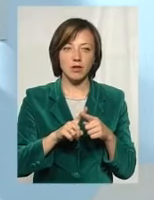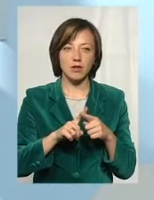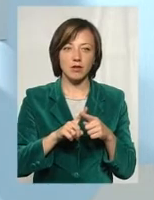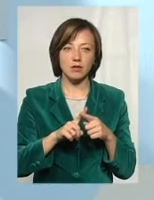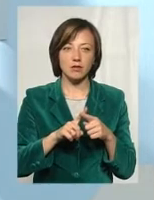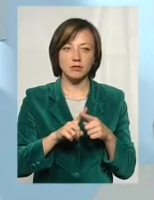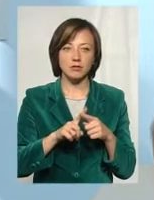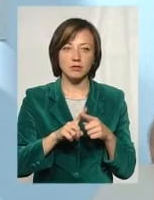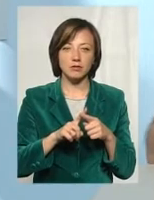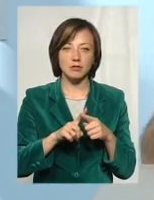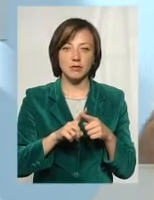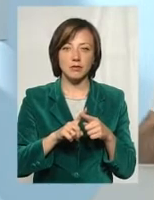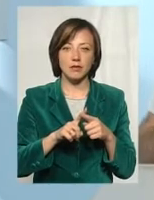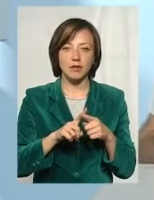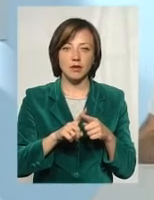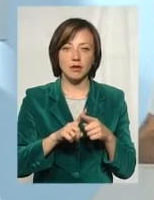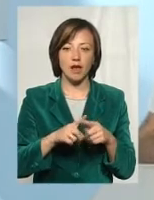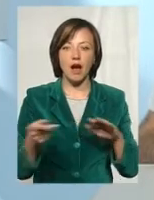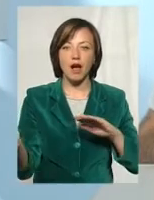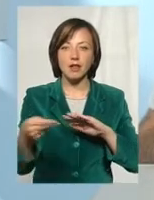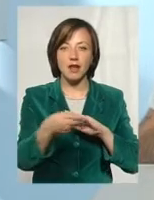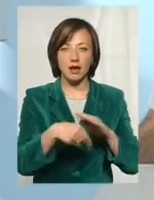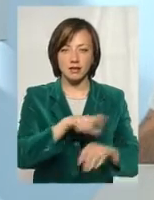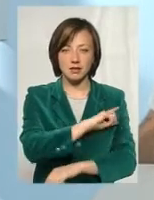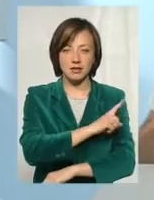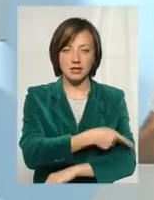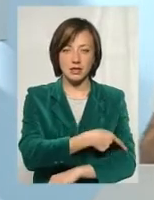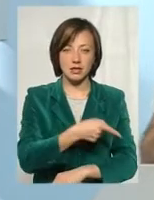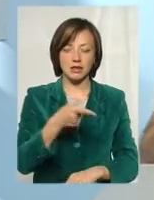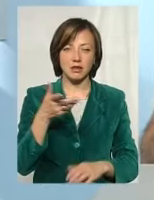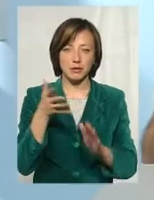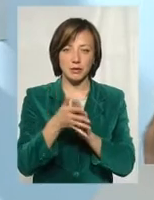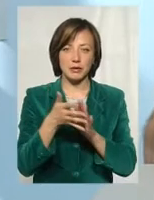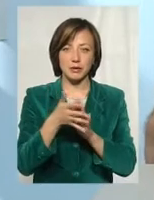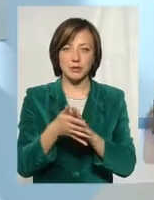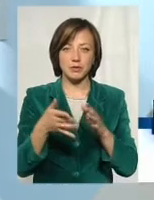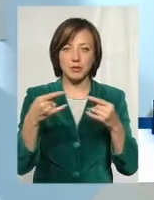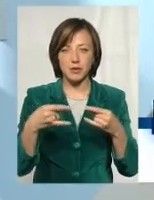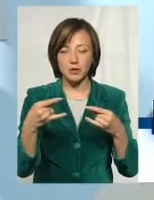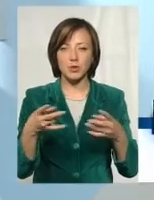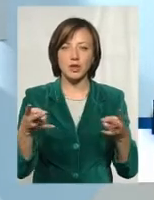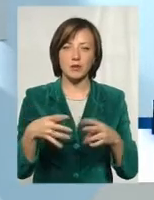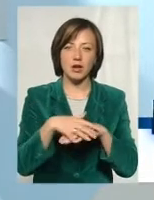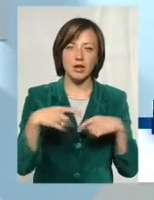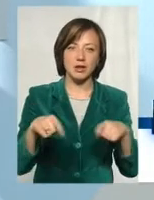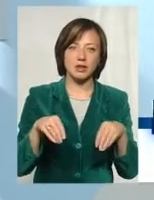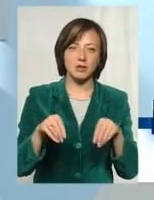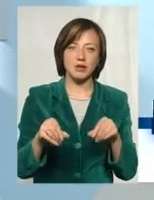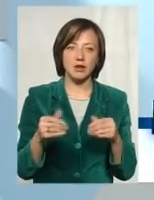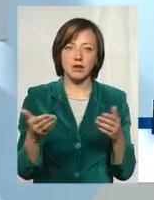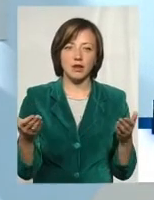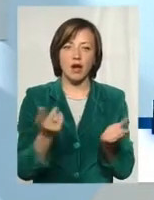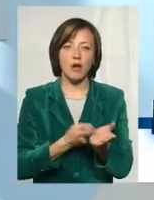лавиною, яка йде зараз агітації, що от потрібен ринок землі. Вона не